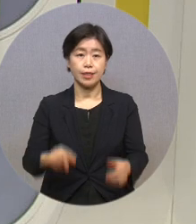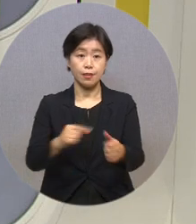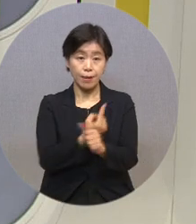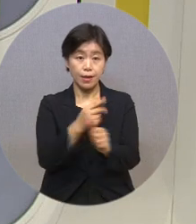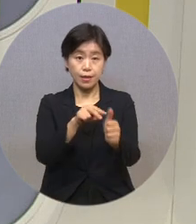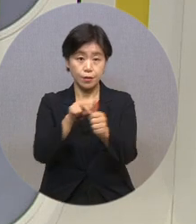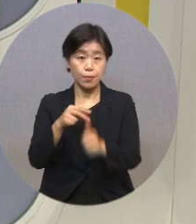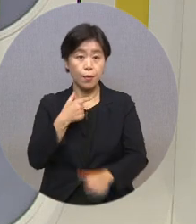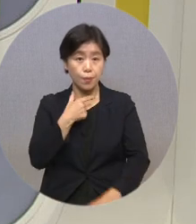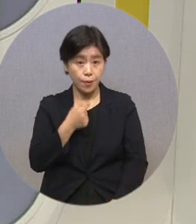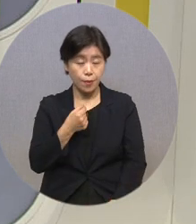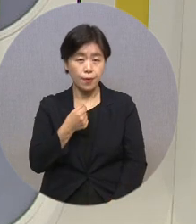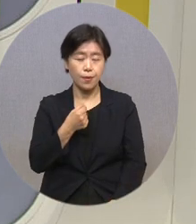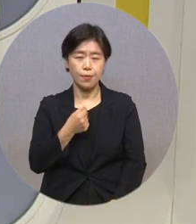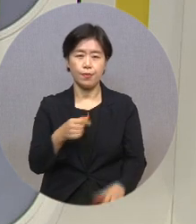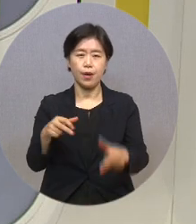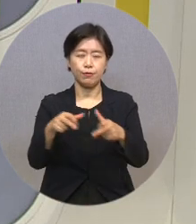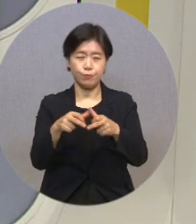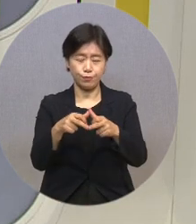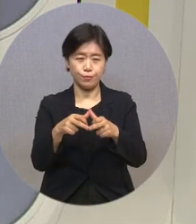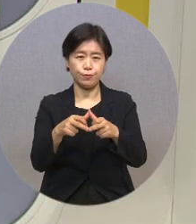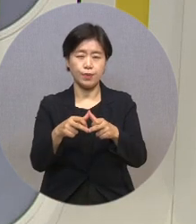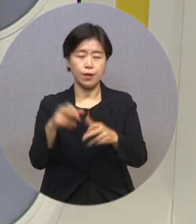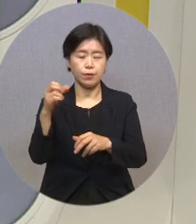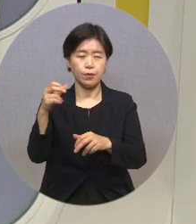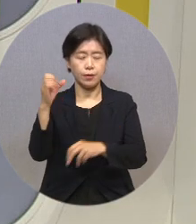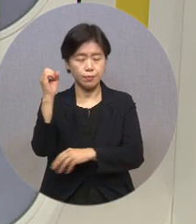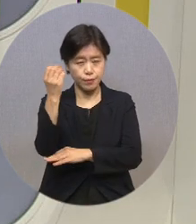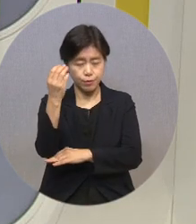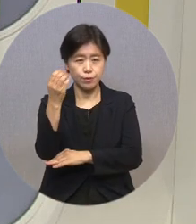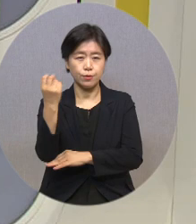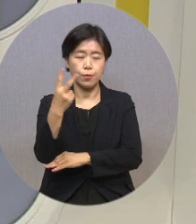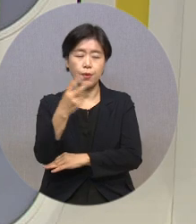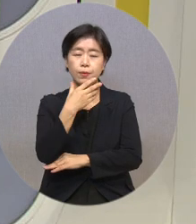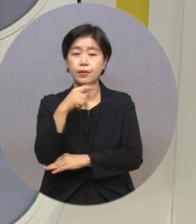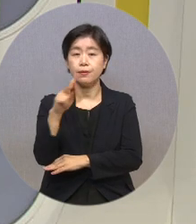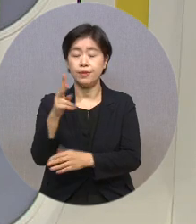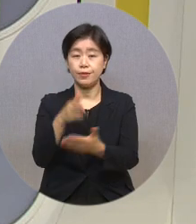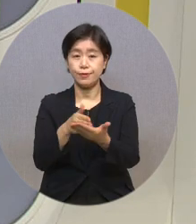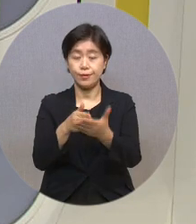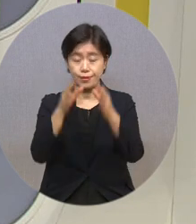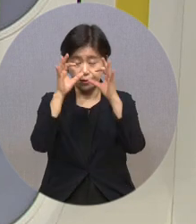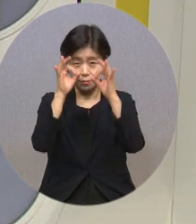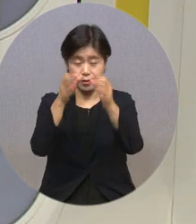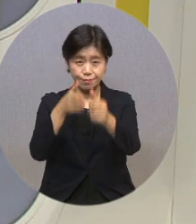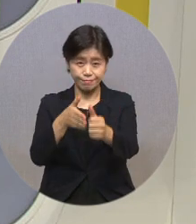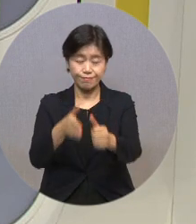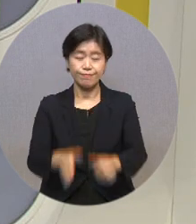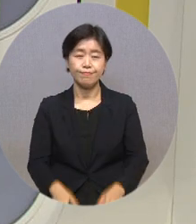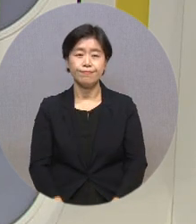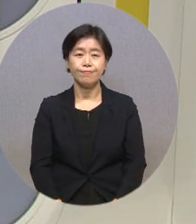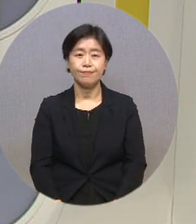밖에 자세한 사항은 웰페어 뉴스 홈페이지와 장애인신문, 복지TV 뉴스를 통해 확인할 수 있습니다.